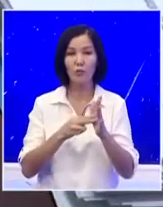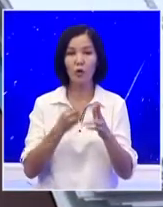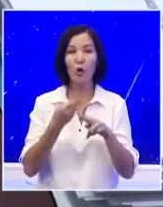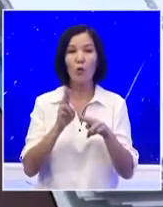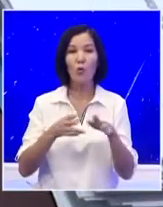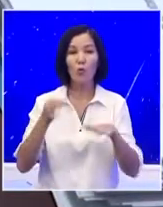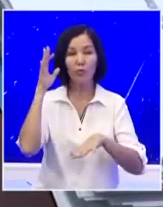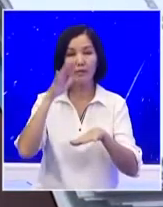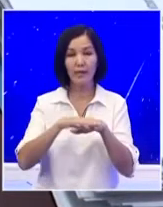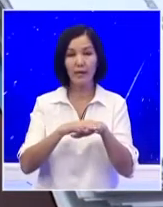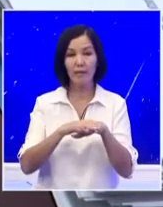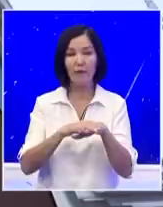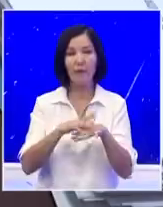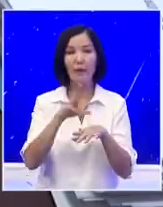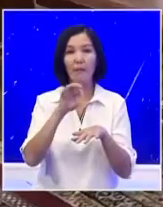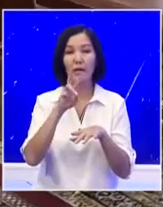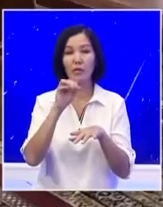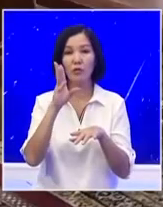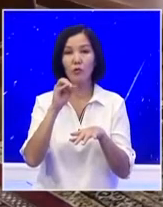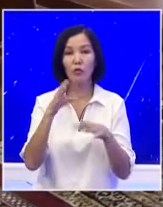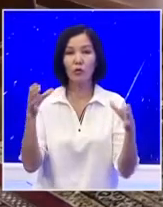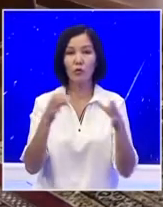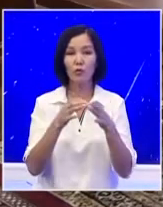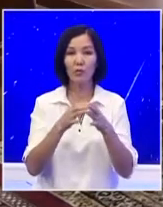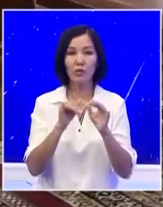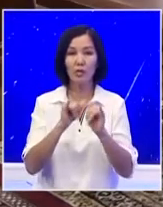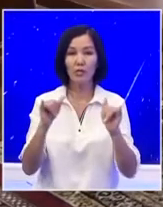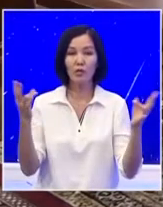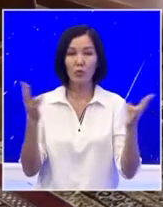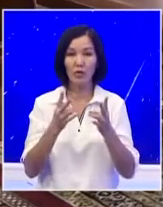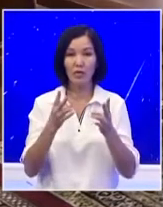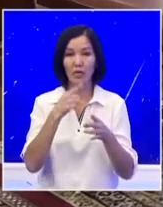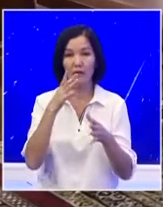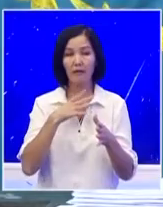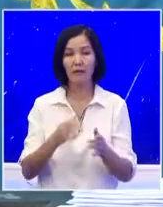Амандық Баталов өңірдегі мониторинг топ жұмысын жандандыру қажет.